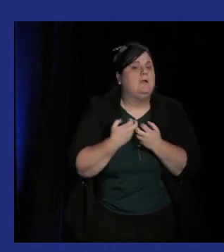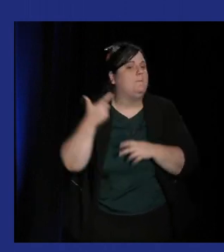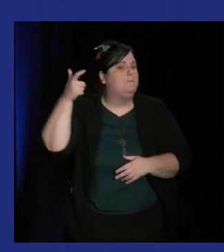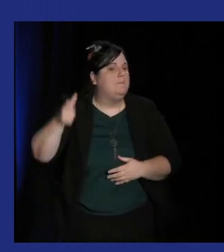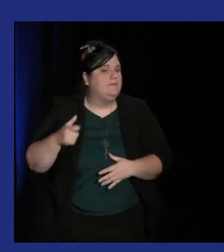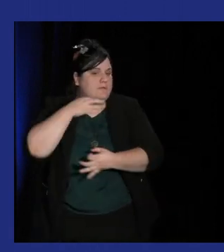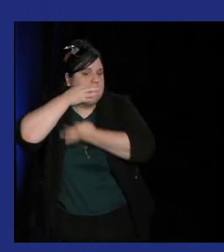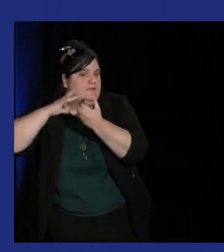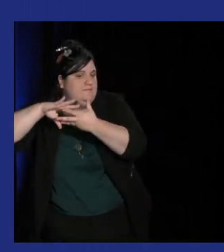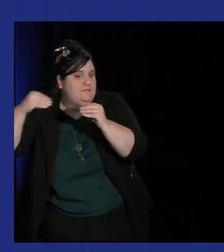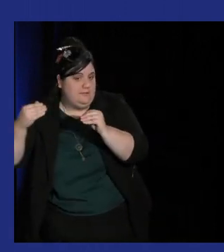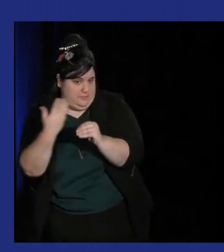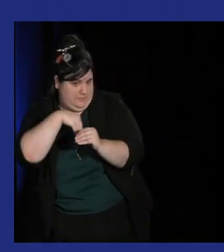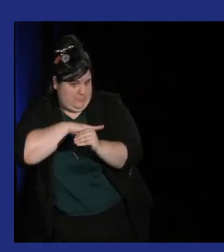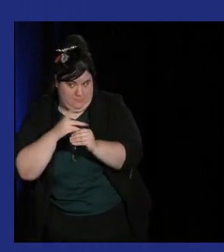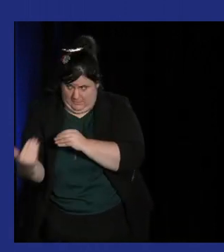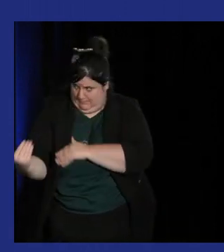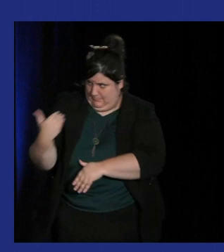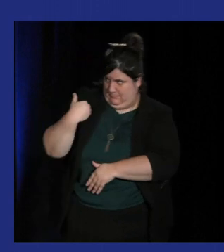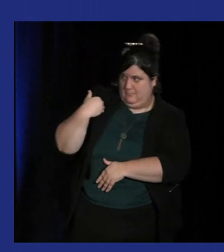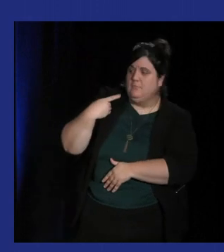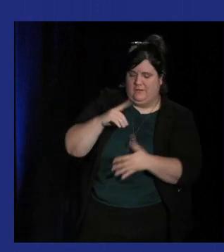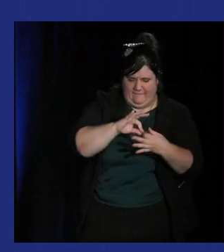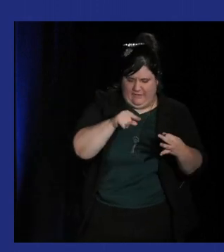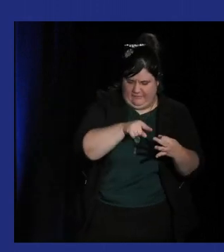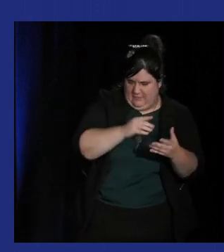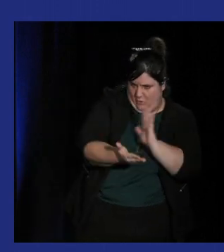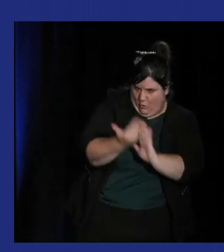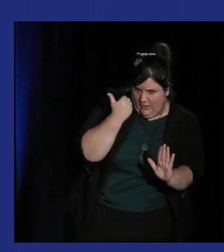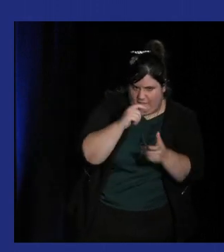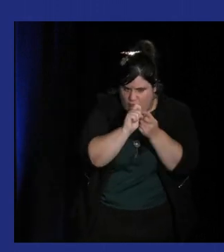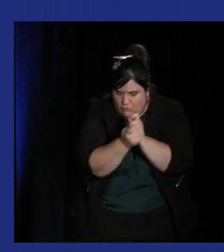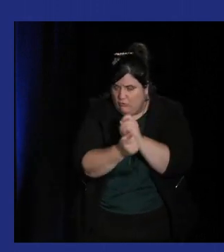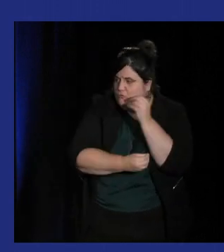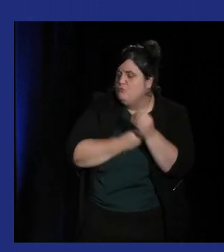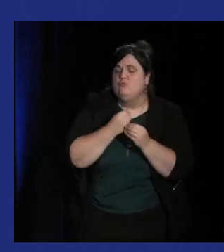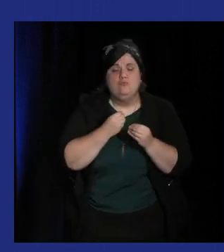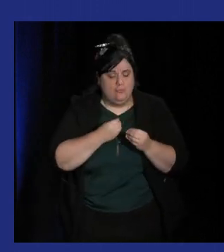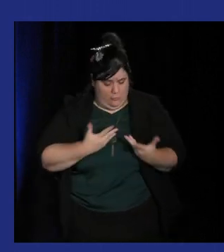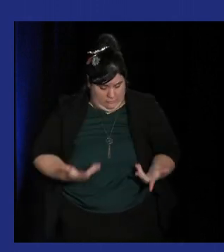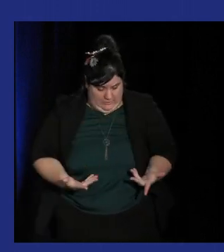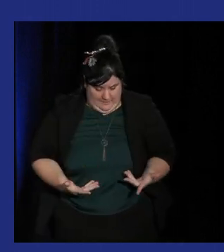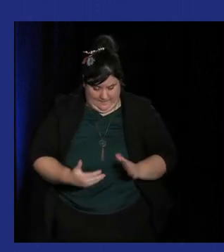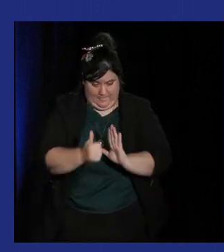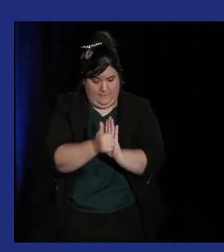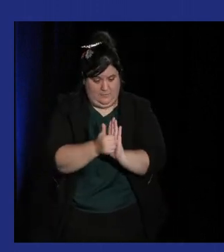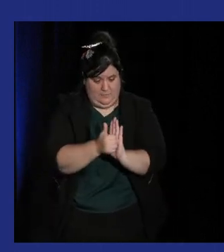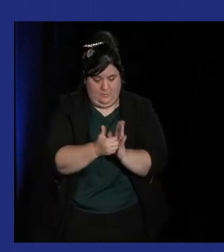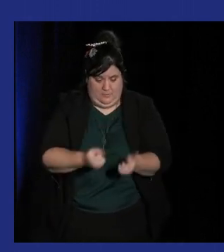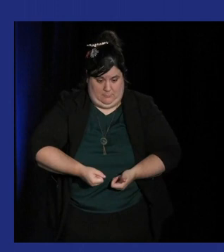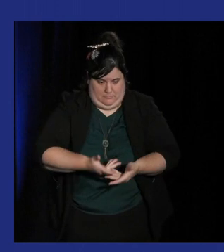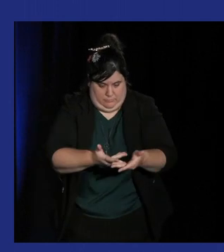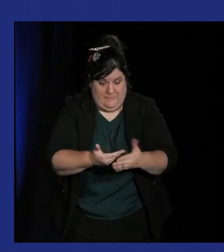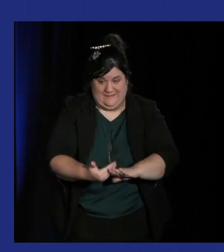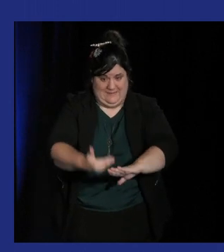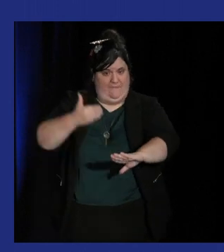ou pour accéder à cette phrase il va falloir que le joueur est tel choix est fait tel choix dans un autre niveau et donc moi je pouvais